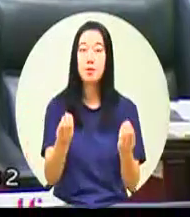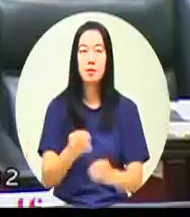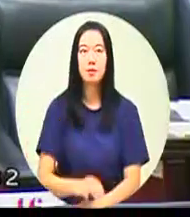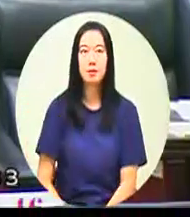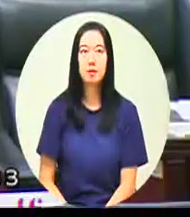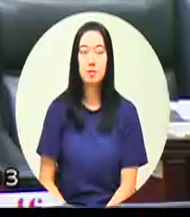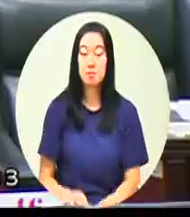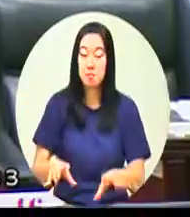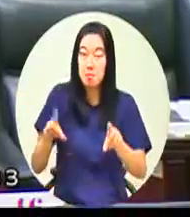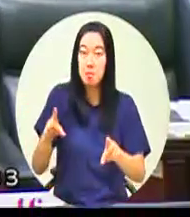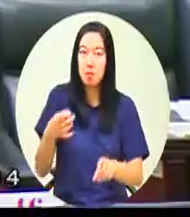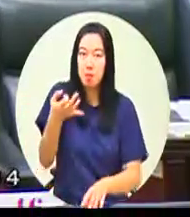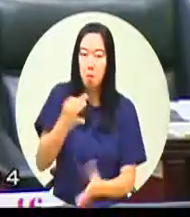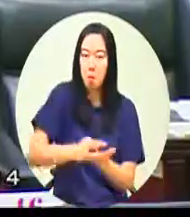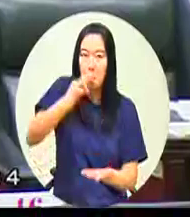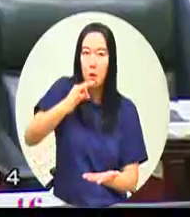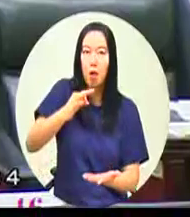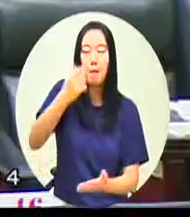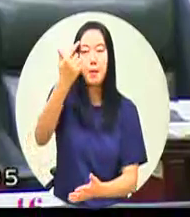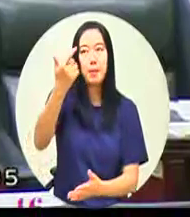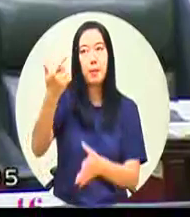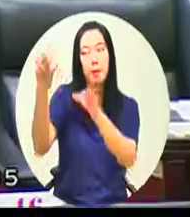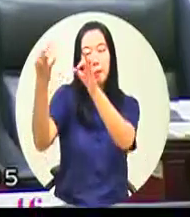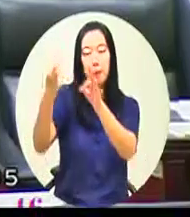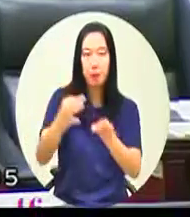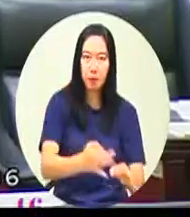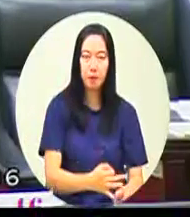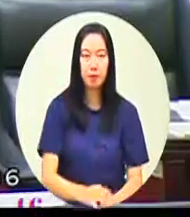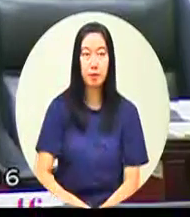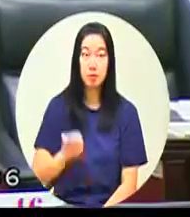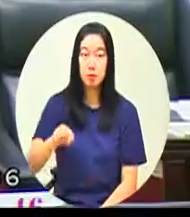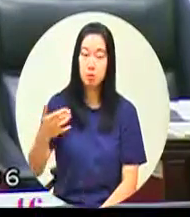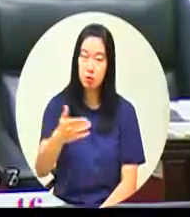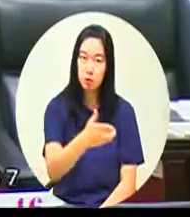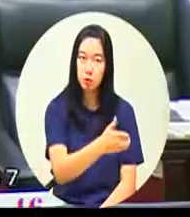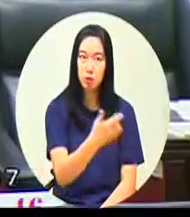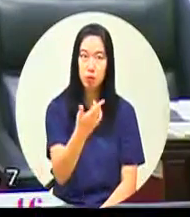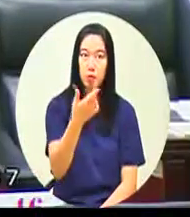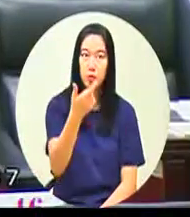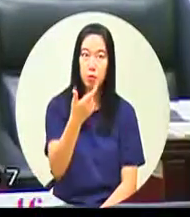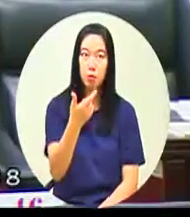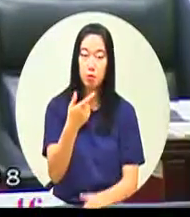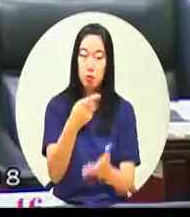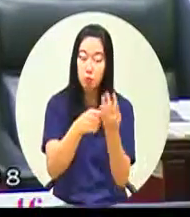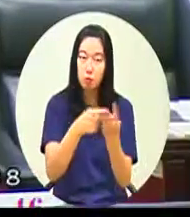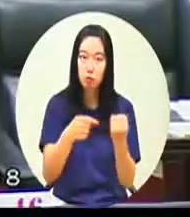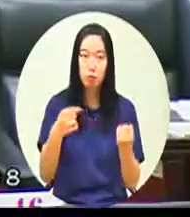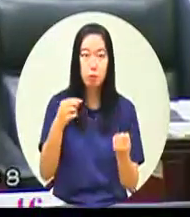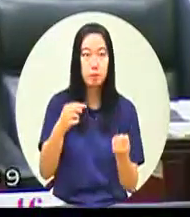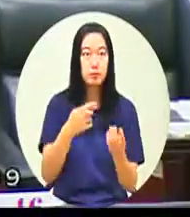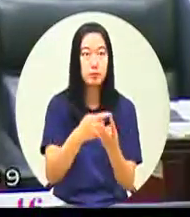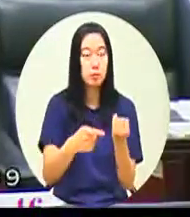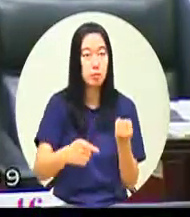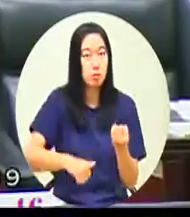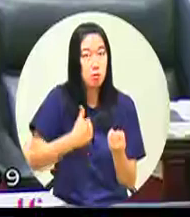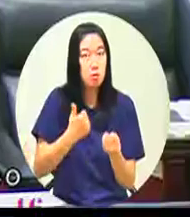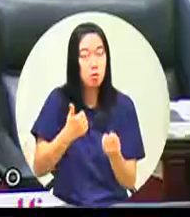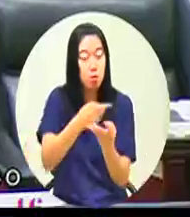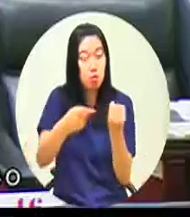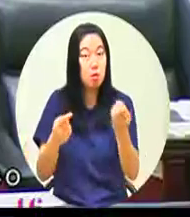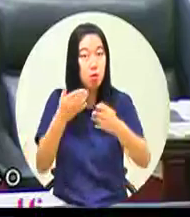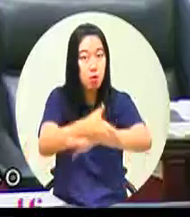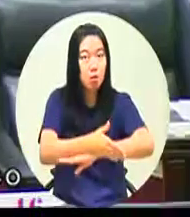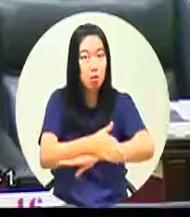未出啊好价位，嘛是搁缩落。所以就是讲，咱这个鱼啊的鱼量是唔是较过量？